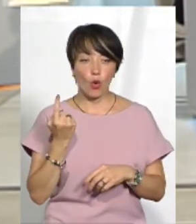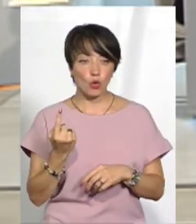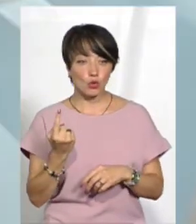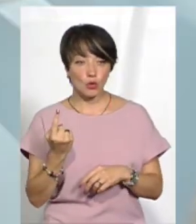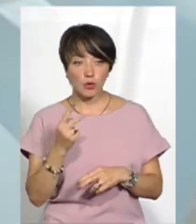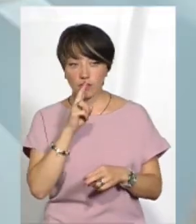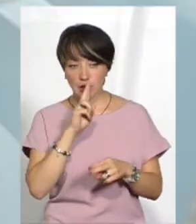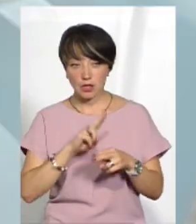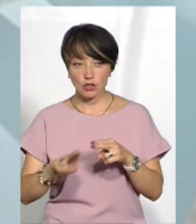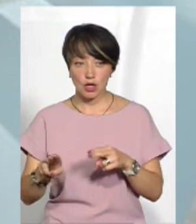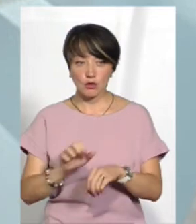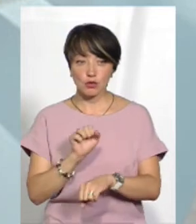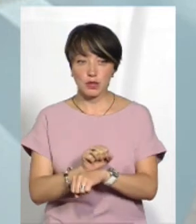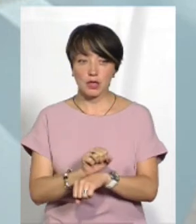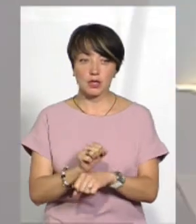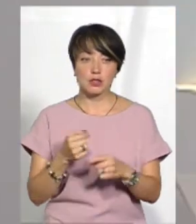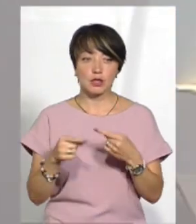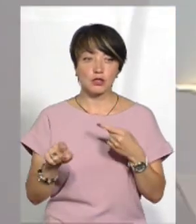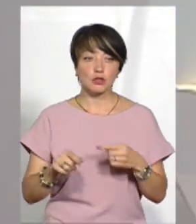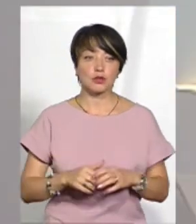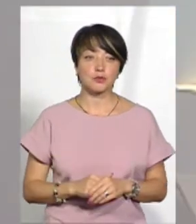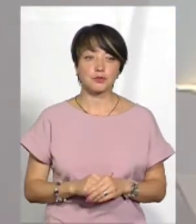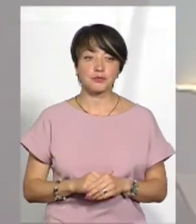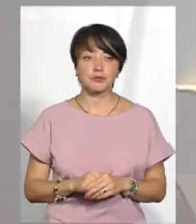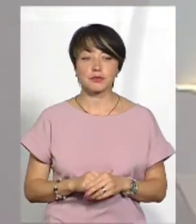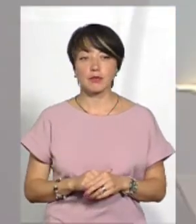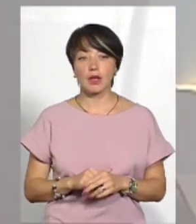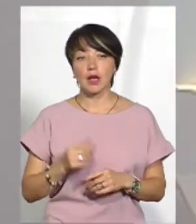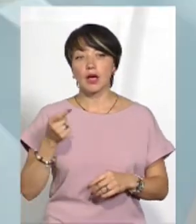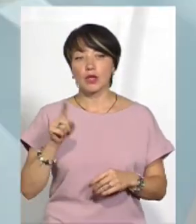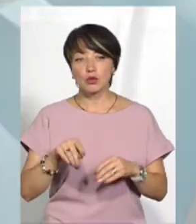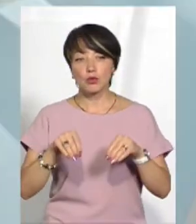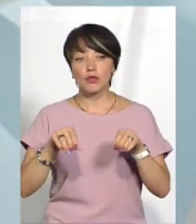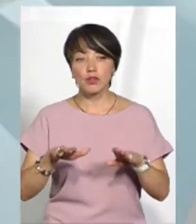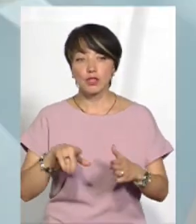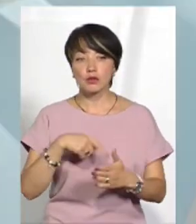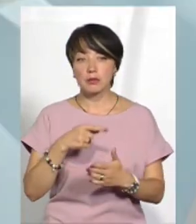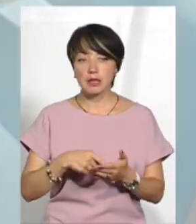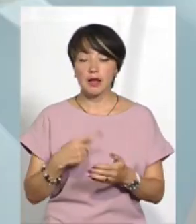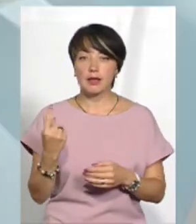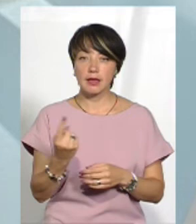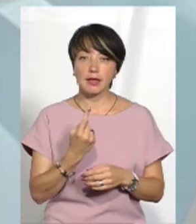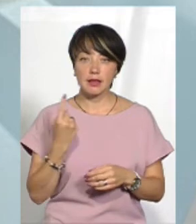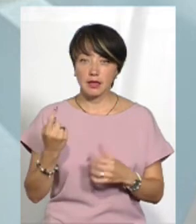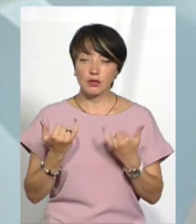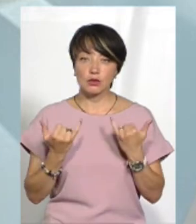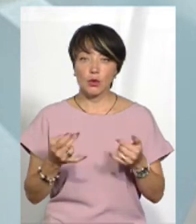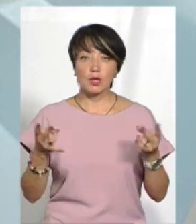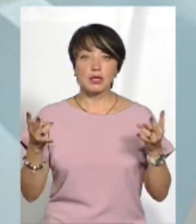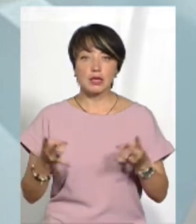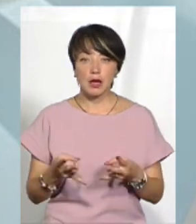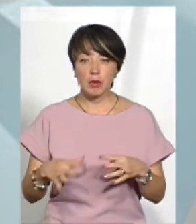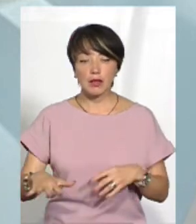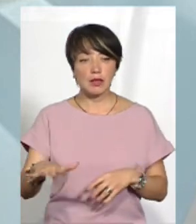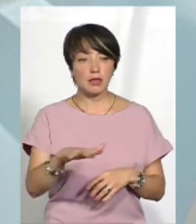одному, втрачається, зупиняється часто іншому. Як вирішити це питання? Тому вирішити питання сьогодні єдине. Сьогодні треба